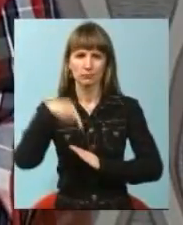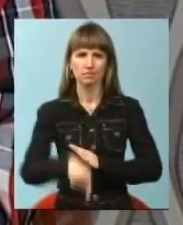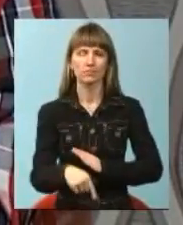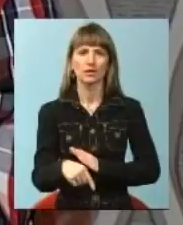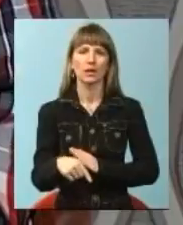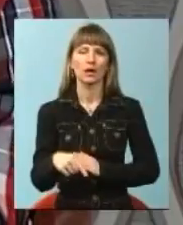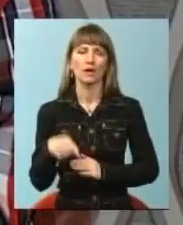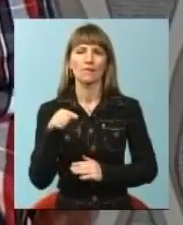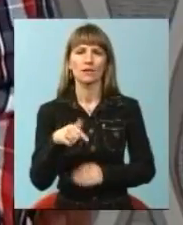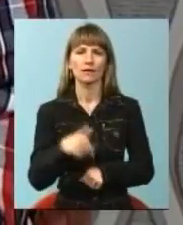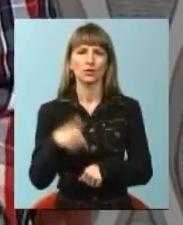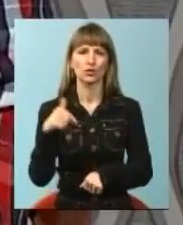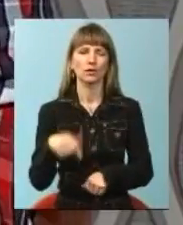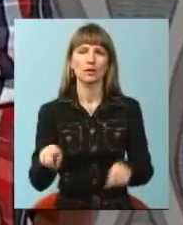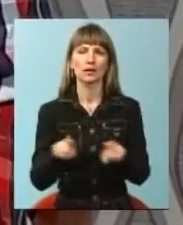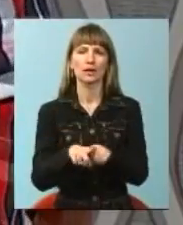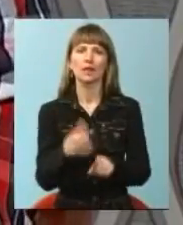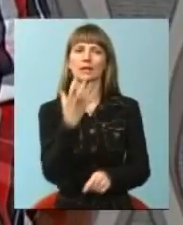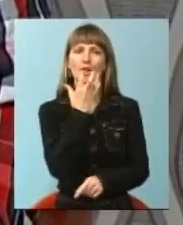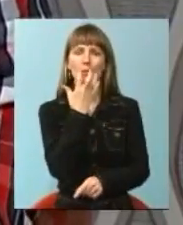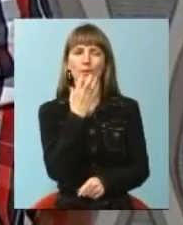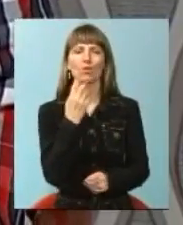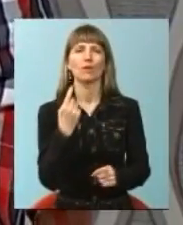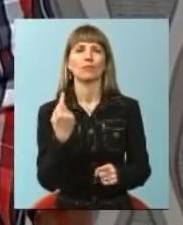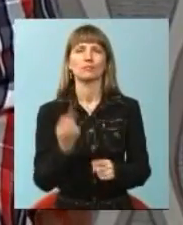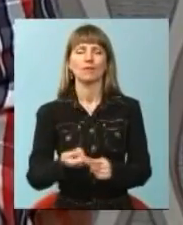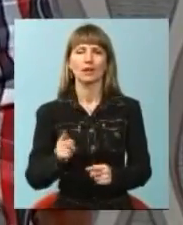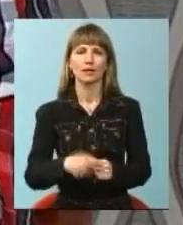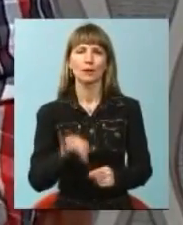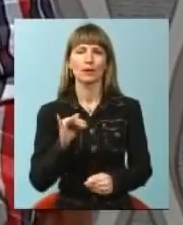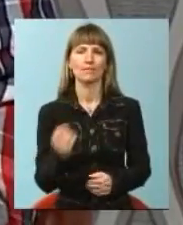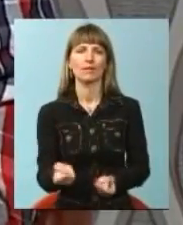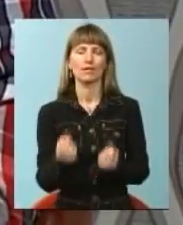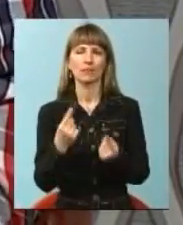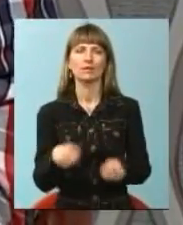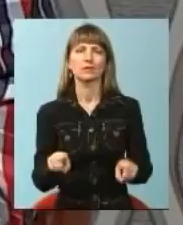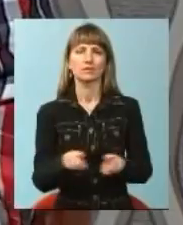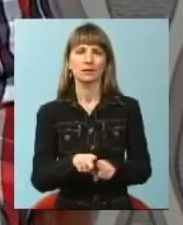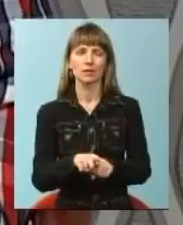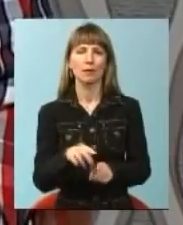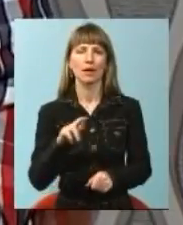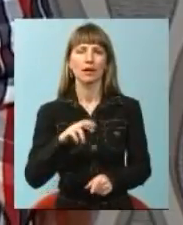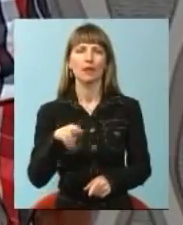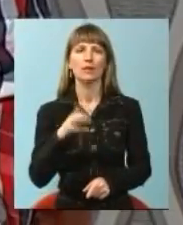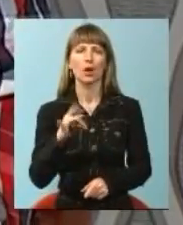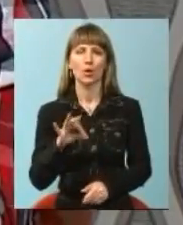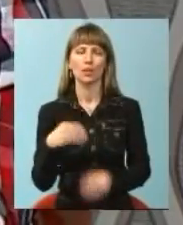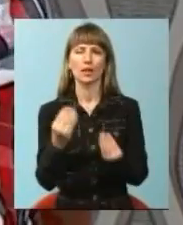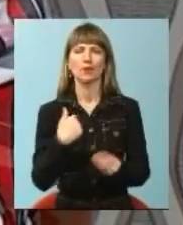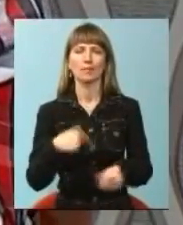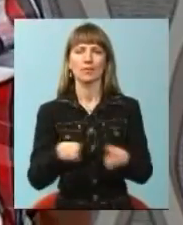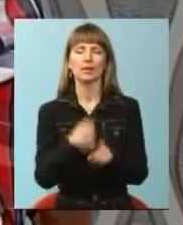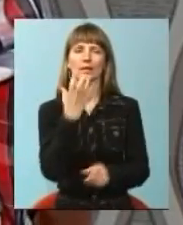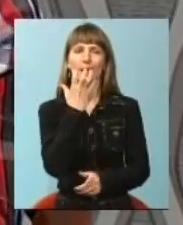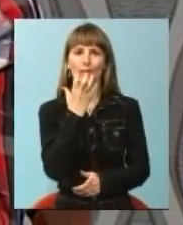в шахті, так, вони відчувають таке тепло. Тож і виявляється, це саме ядро нам надає таке тепло. Ну,